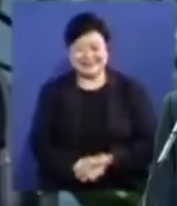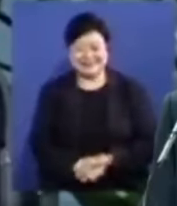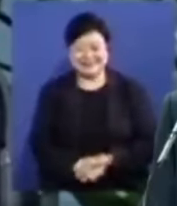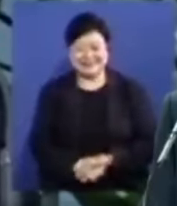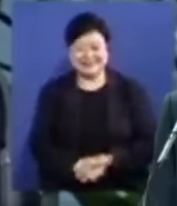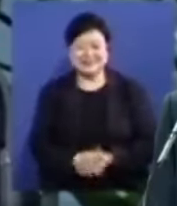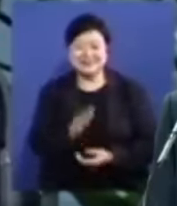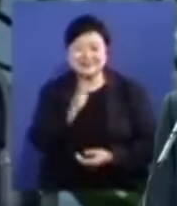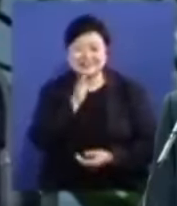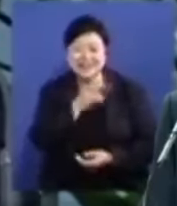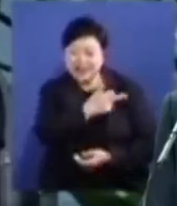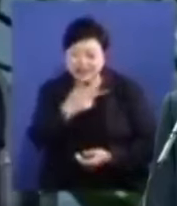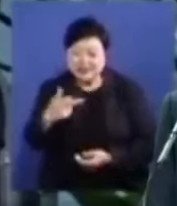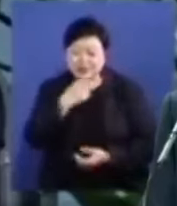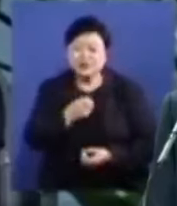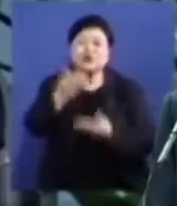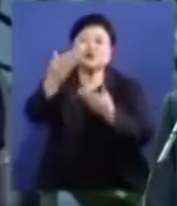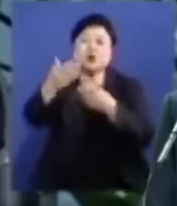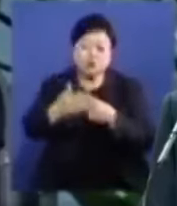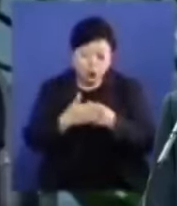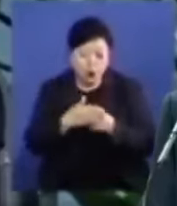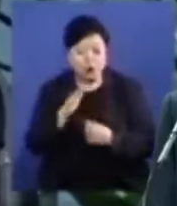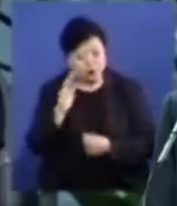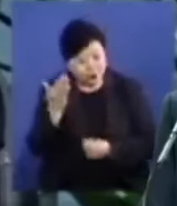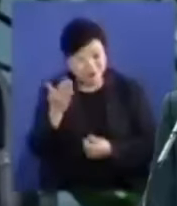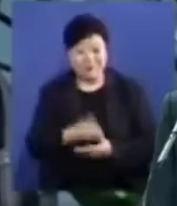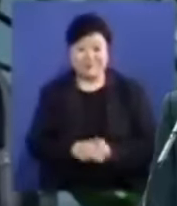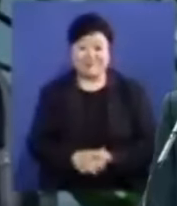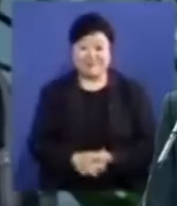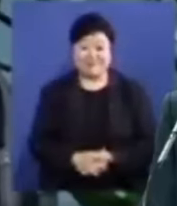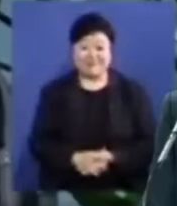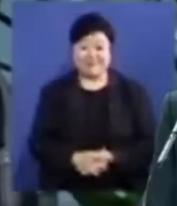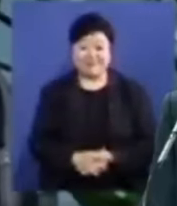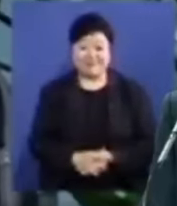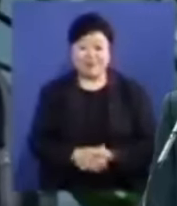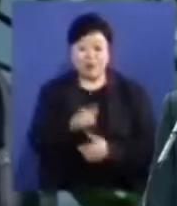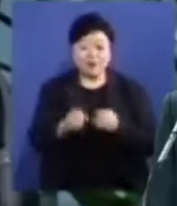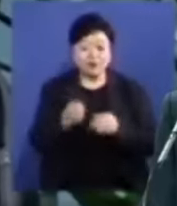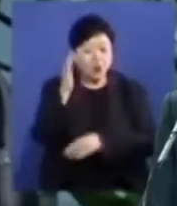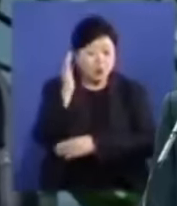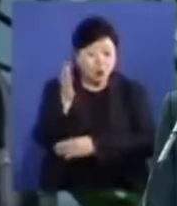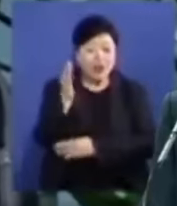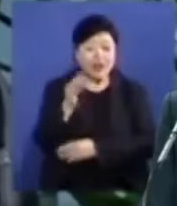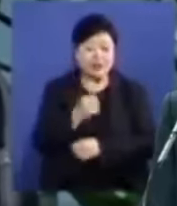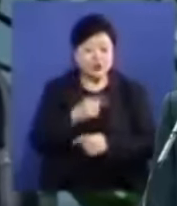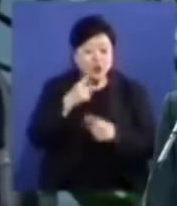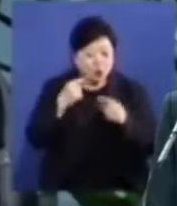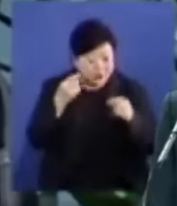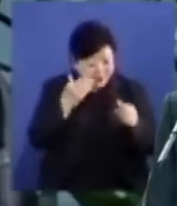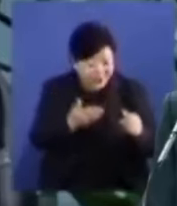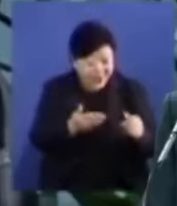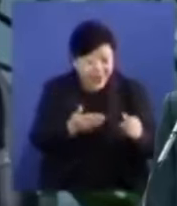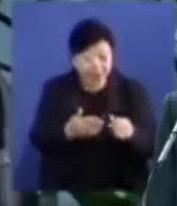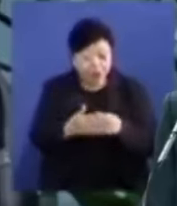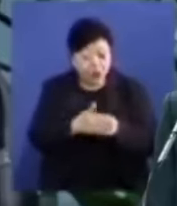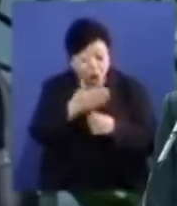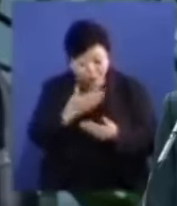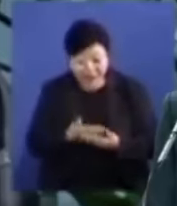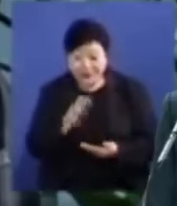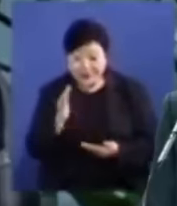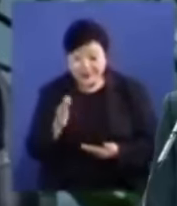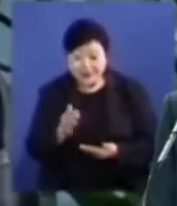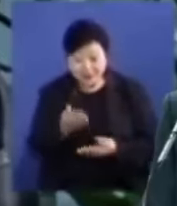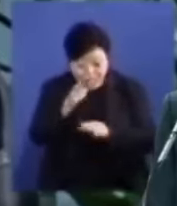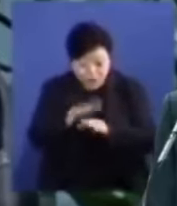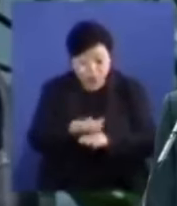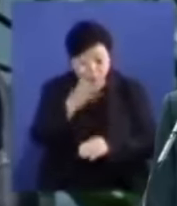나에게는 큰 축복과 도움이 되는 것입니다. 50년 목회를 한 조용기에게 도움이 되는데